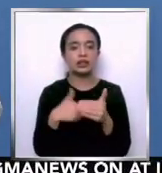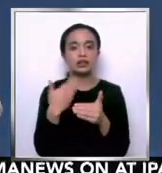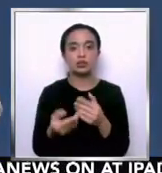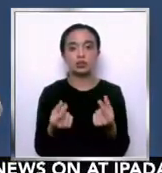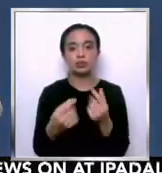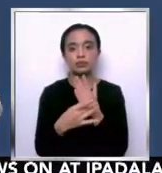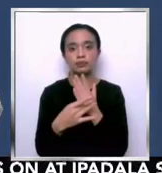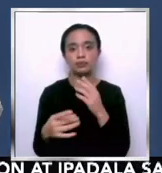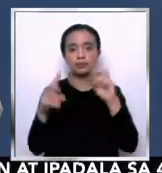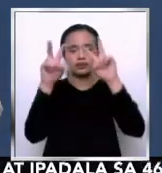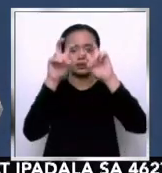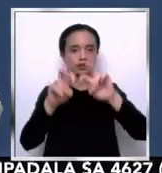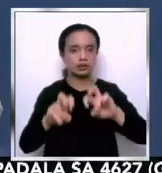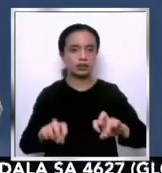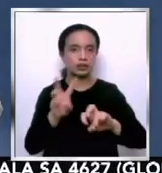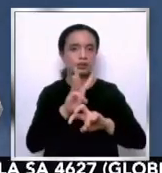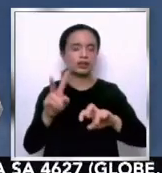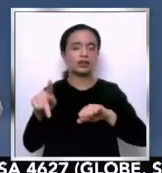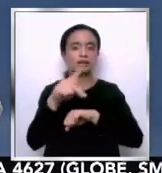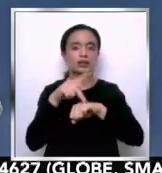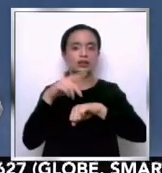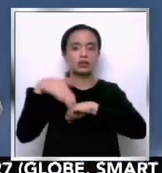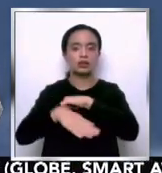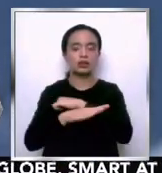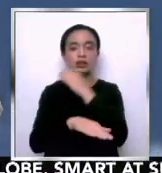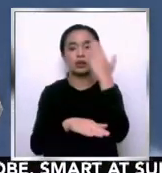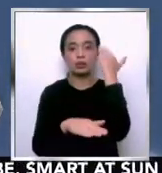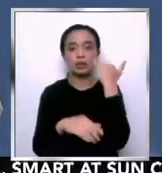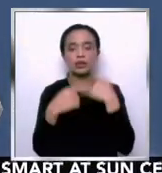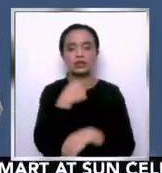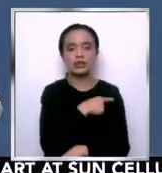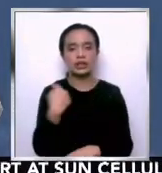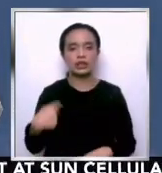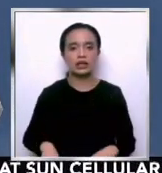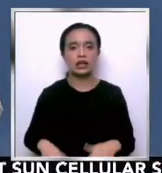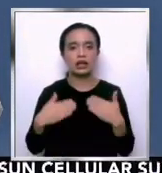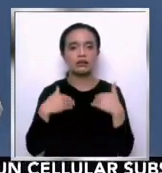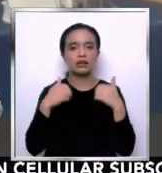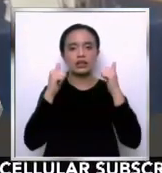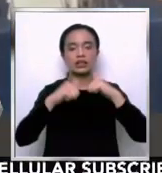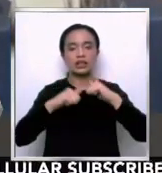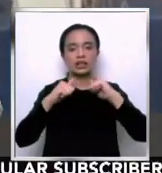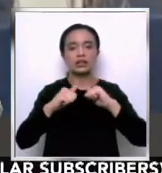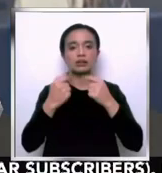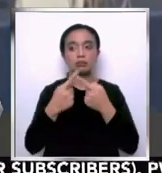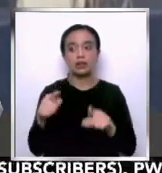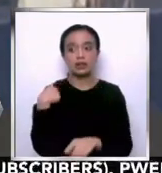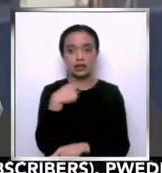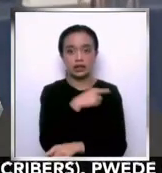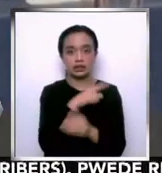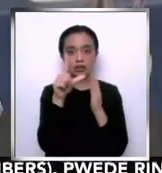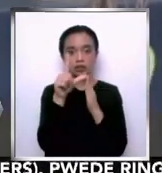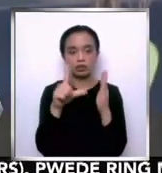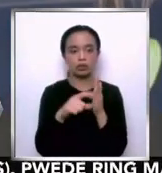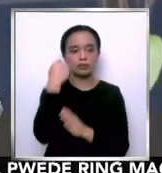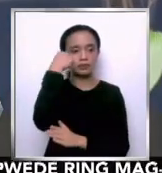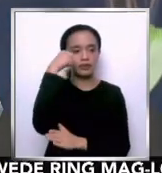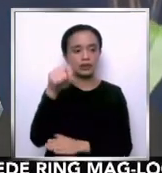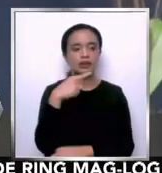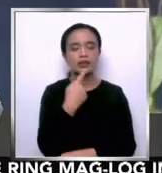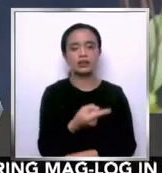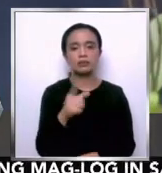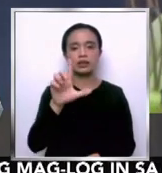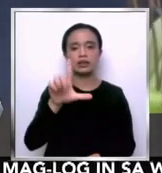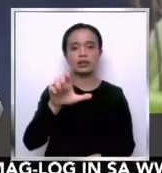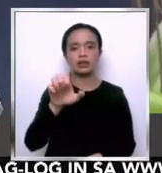Philippine Sea dahil may kondisyon umano ang China na labag sa ating saligang batas. Ayon kay Liu, kinikilala ng